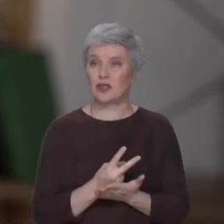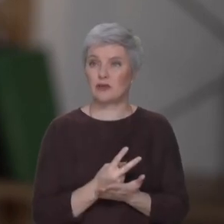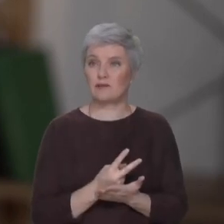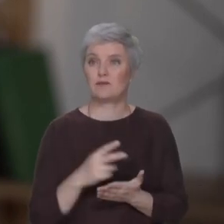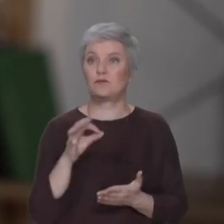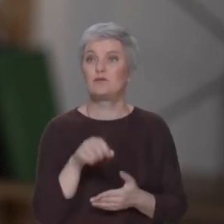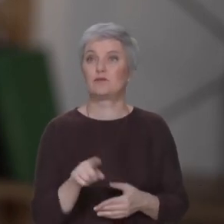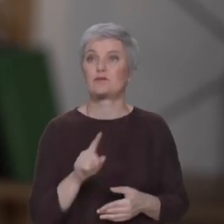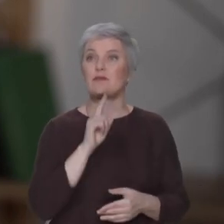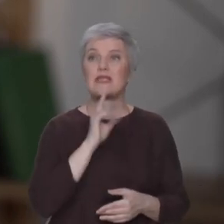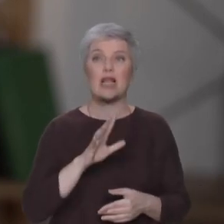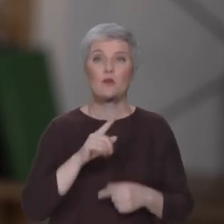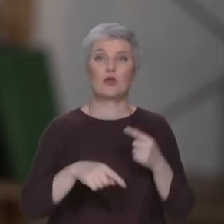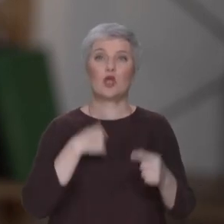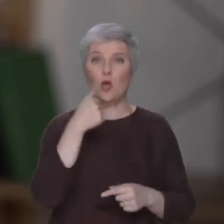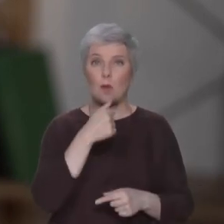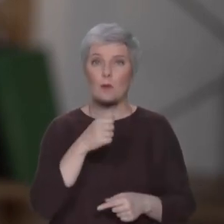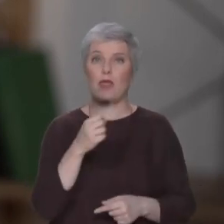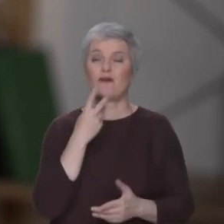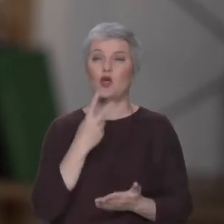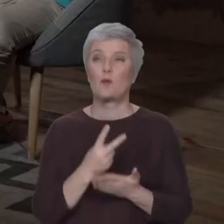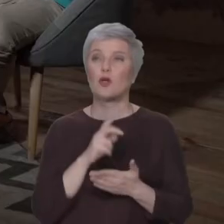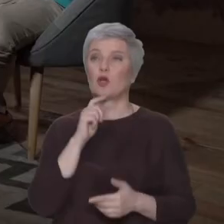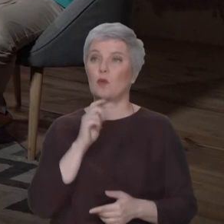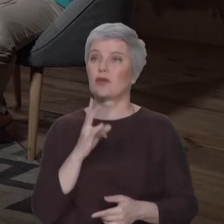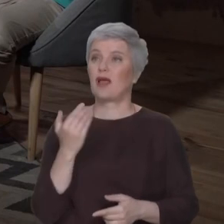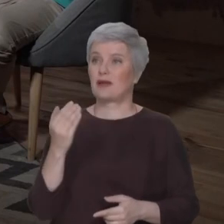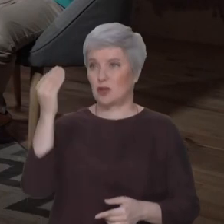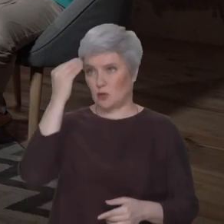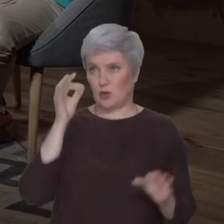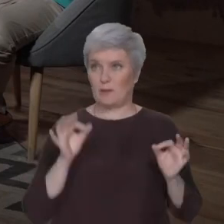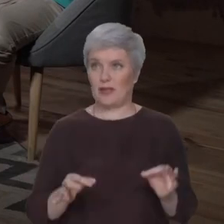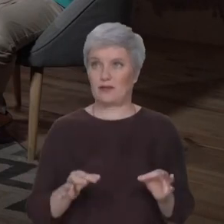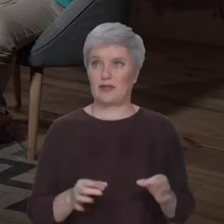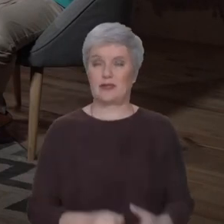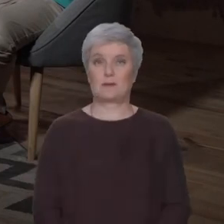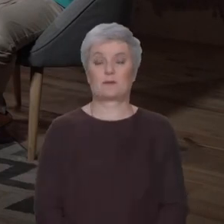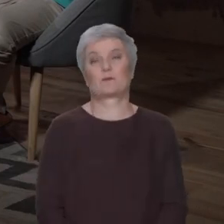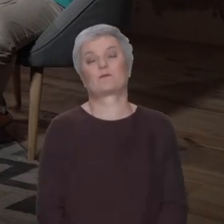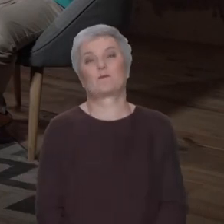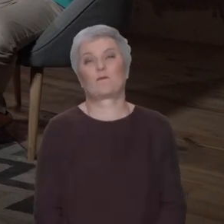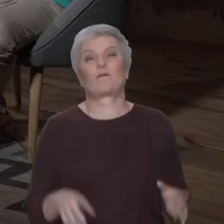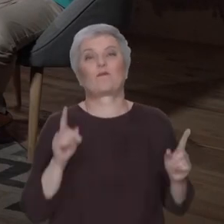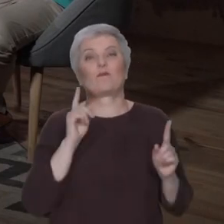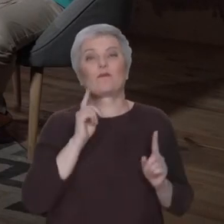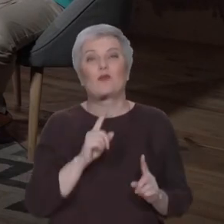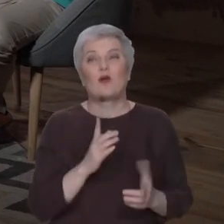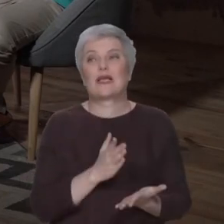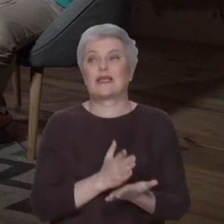спілки, про те, що не буде наступного року Євробачення в Україні, на вашу думку, правильне? Поки є